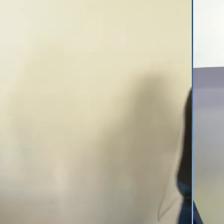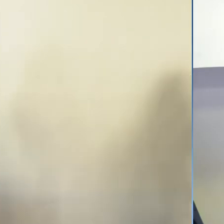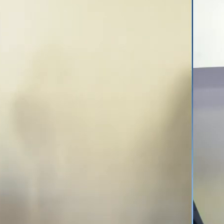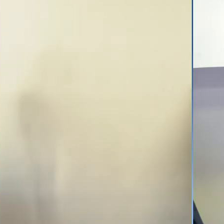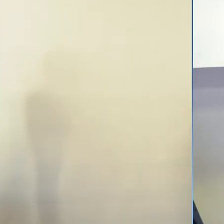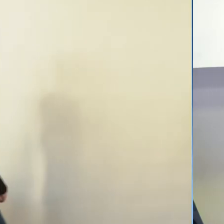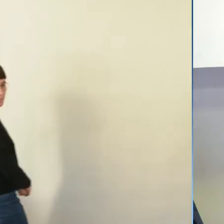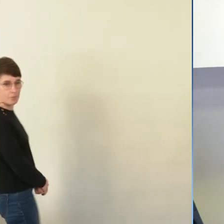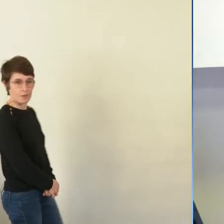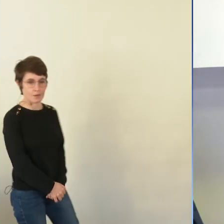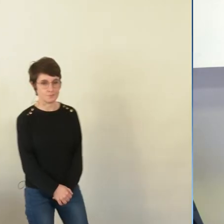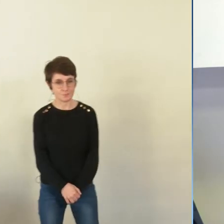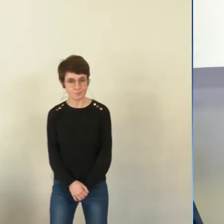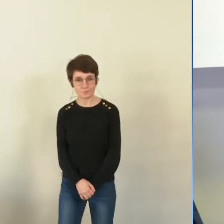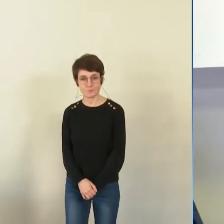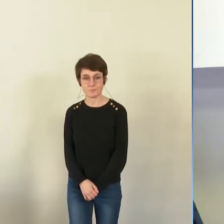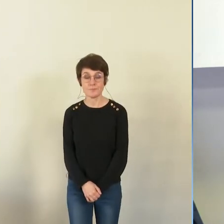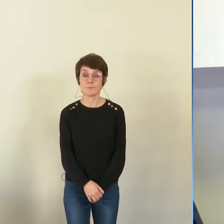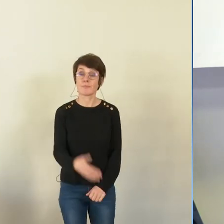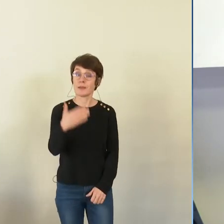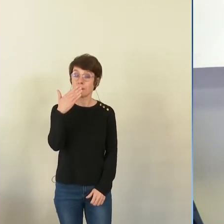merci merci Monsieur